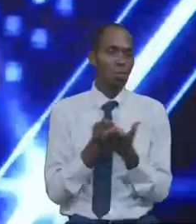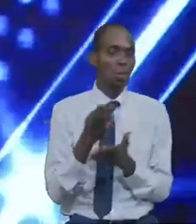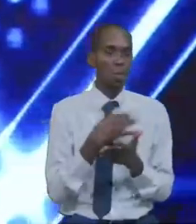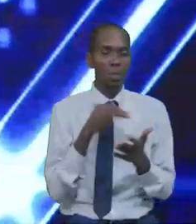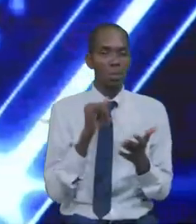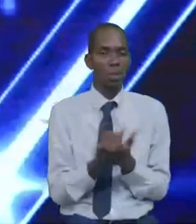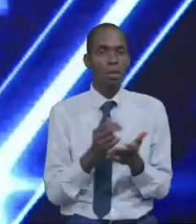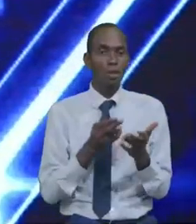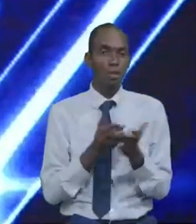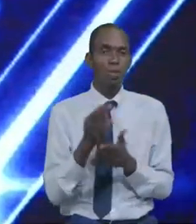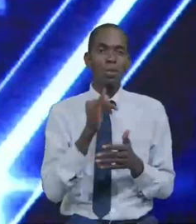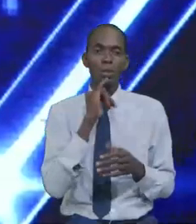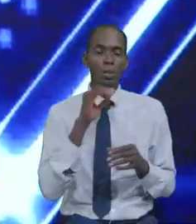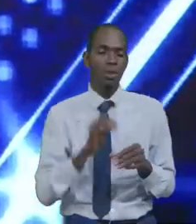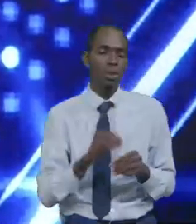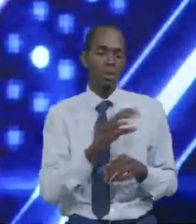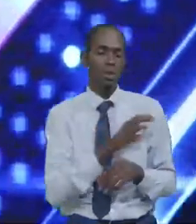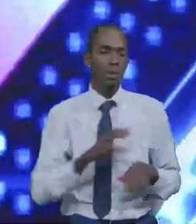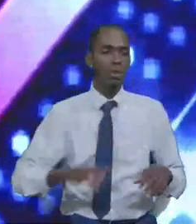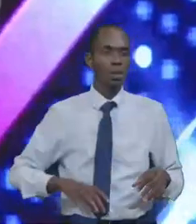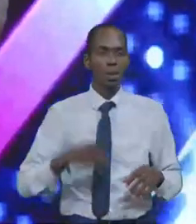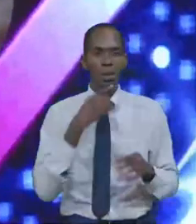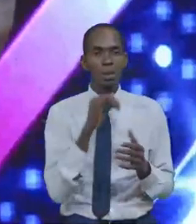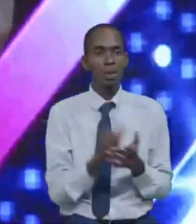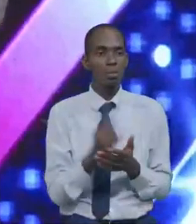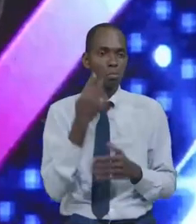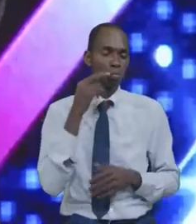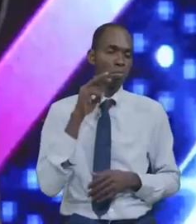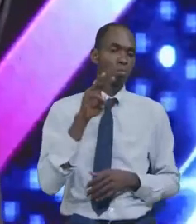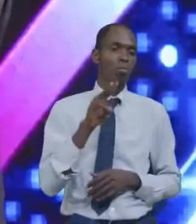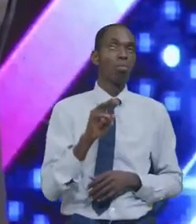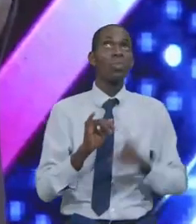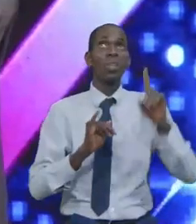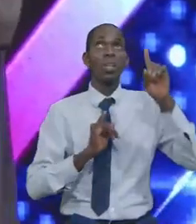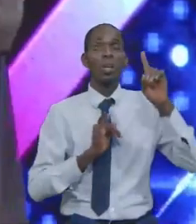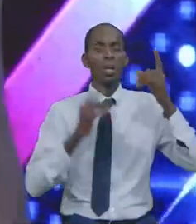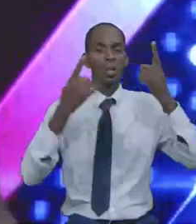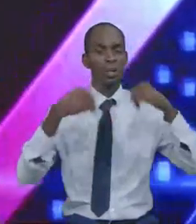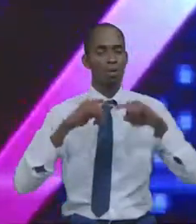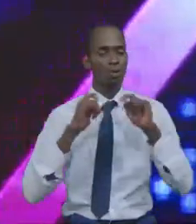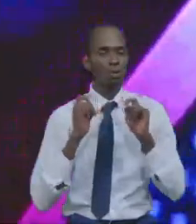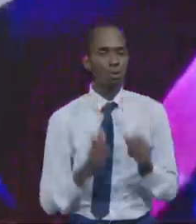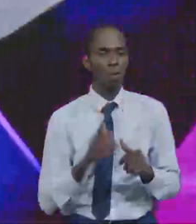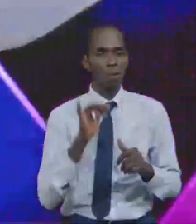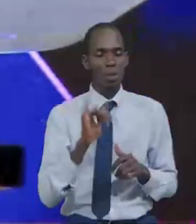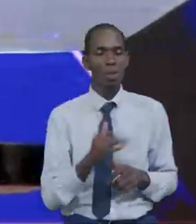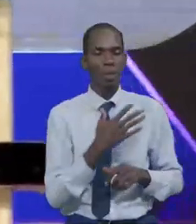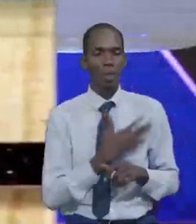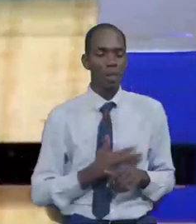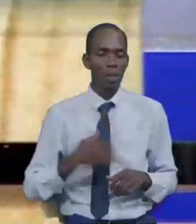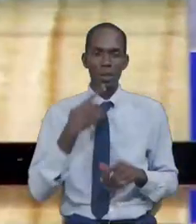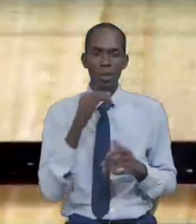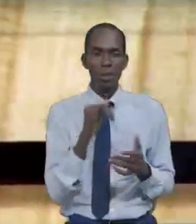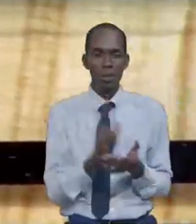comme elle l'est en Christ, il dit ici que voici, je viens bientôt. Et dit